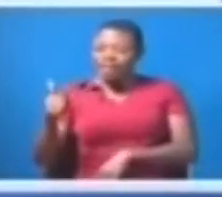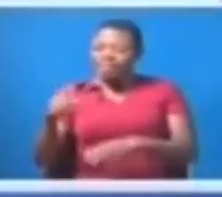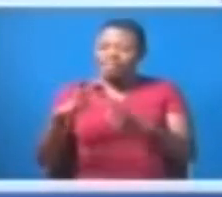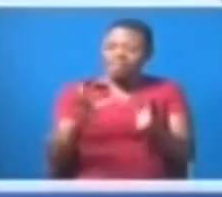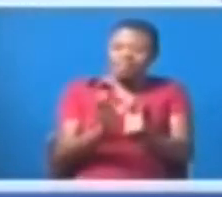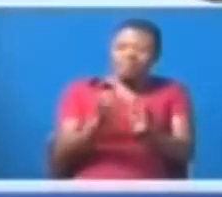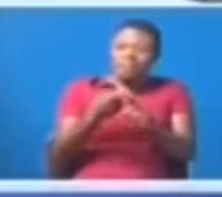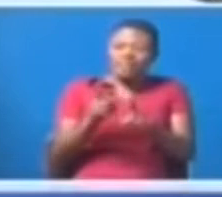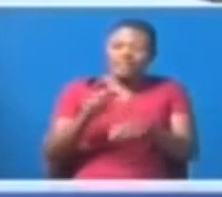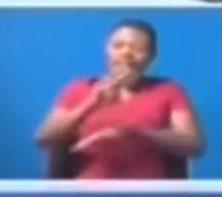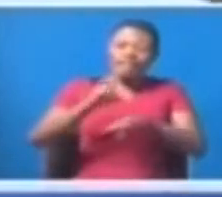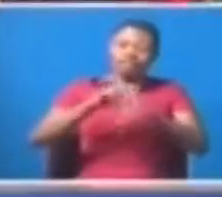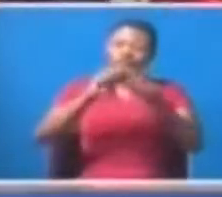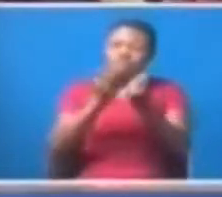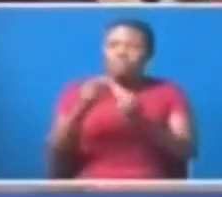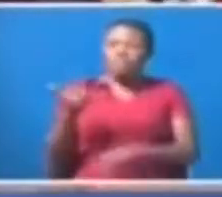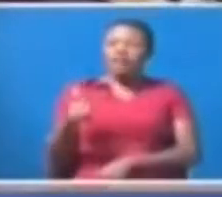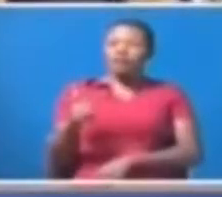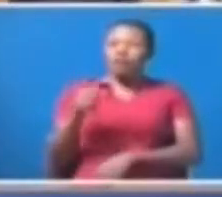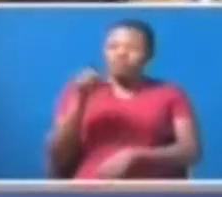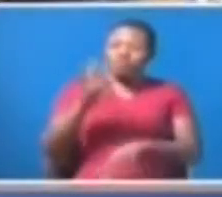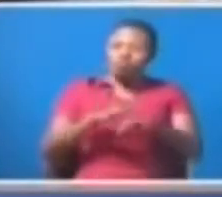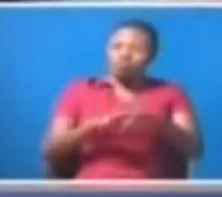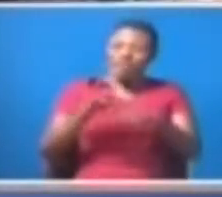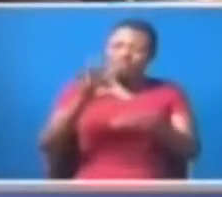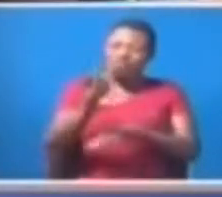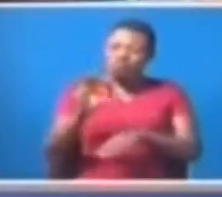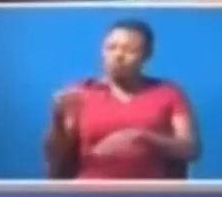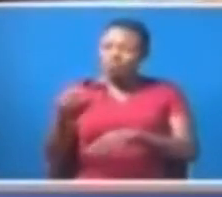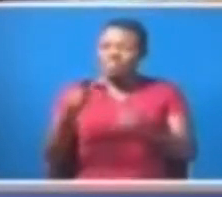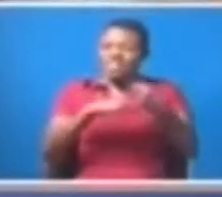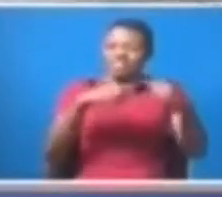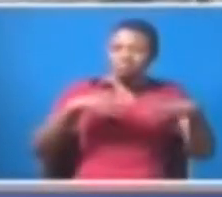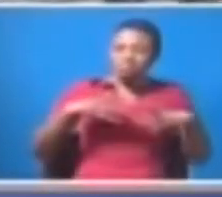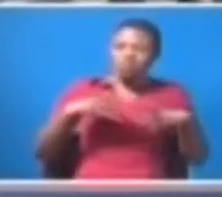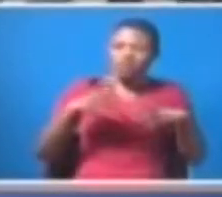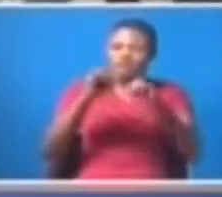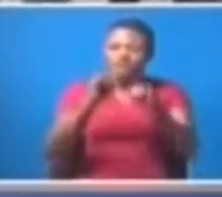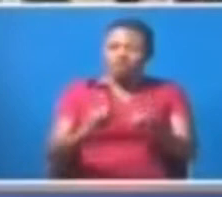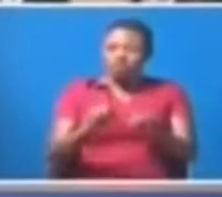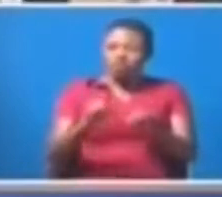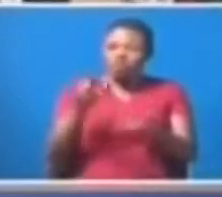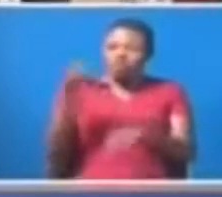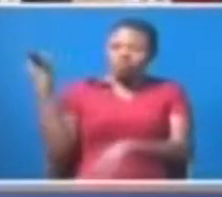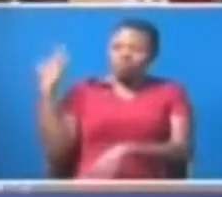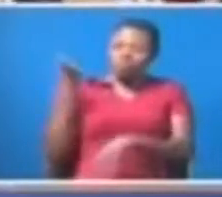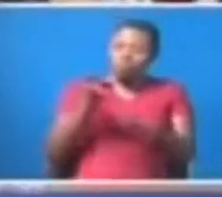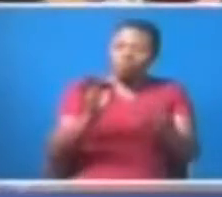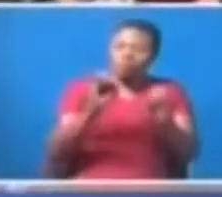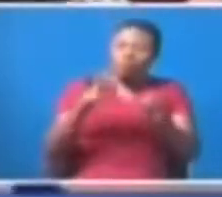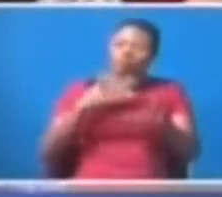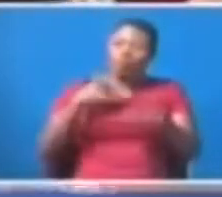kwa national team ambao wameprove kuwa wazuri. Tumechagua karibu watu sita kwa hii national team, wale ambao hawakuwa wakikuja national team, ili